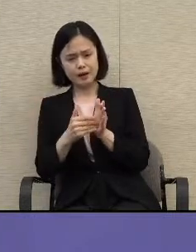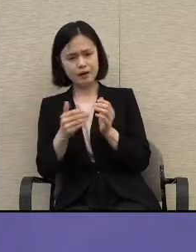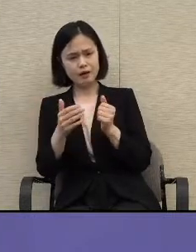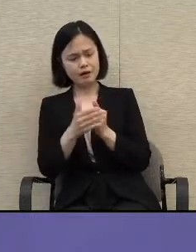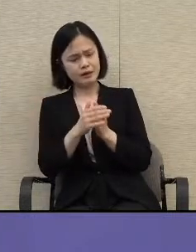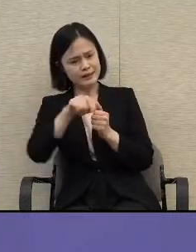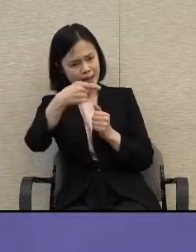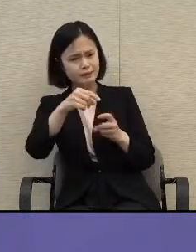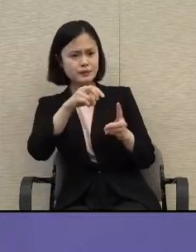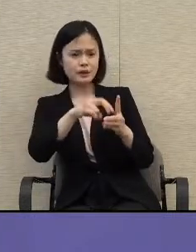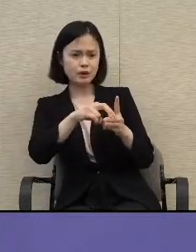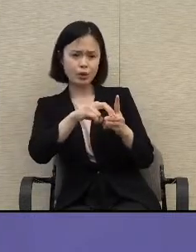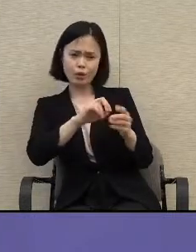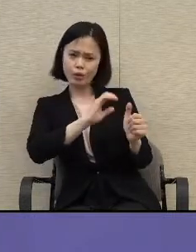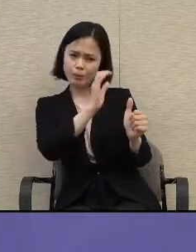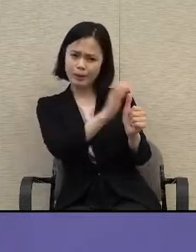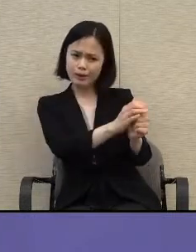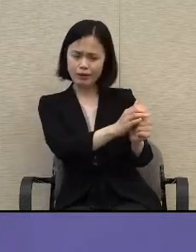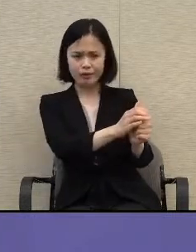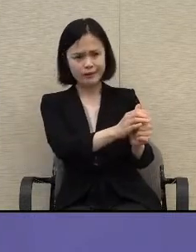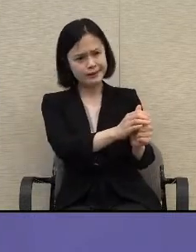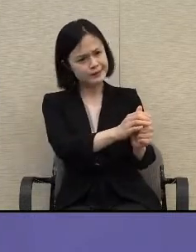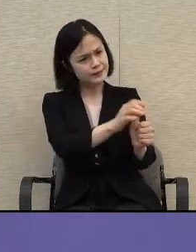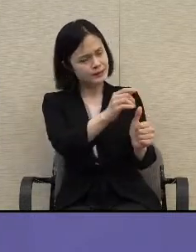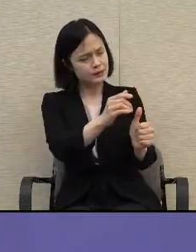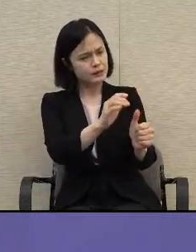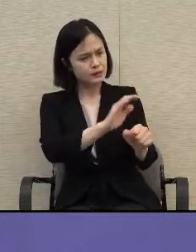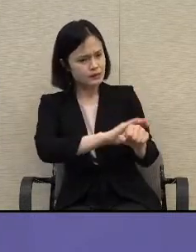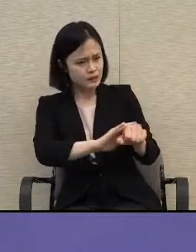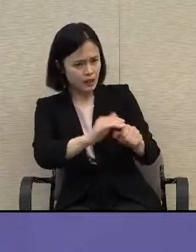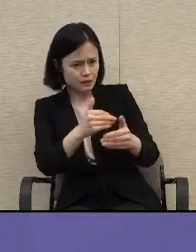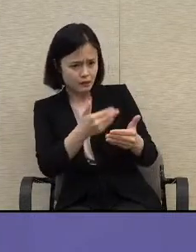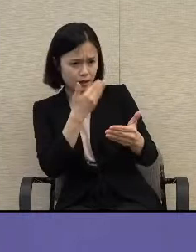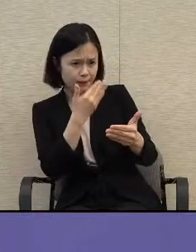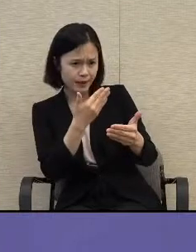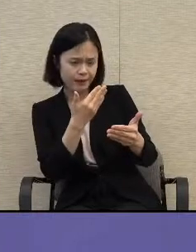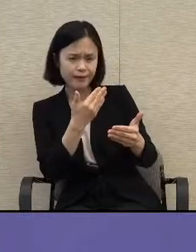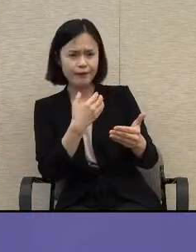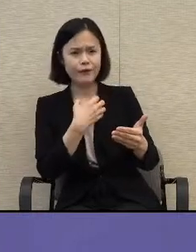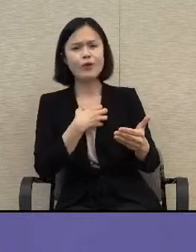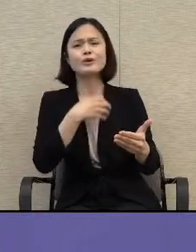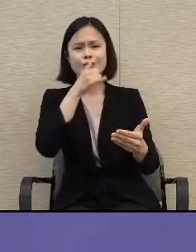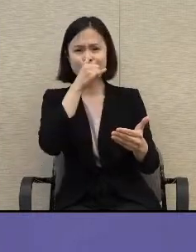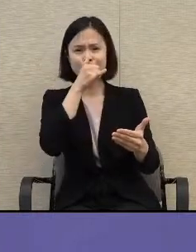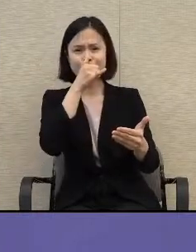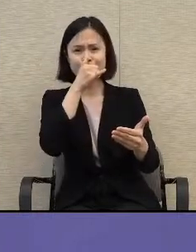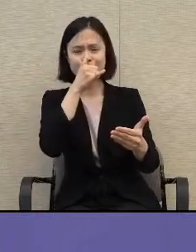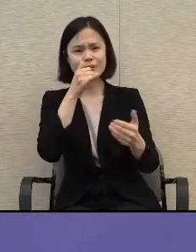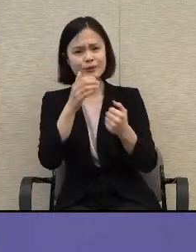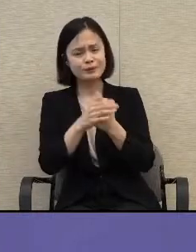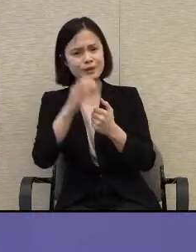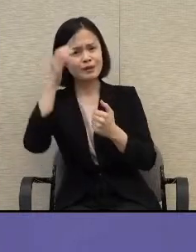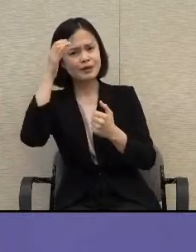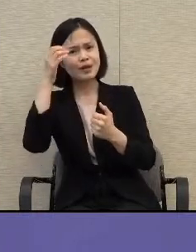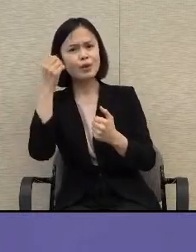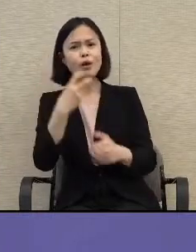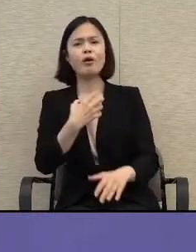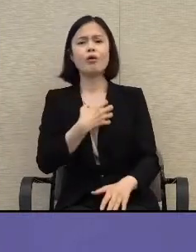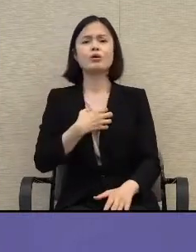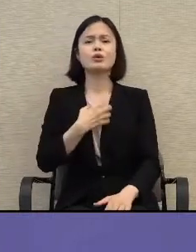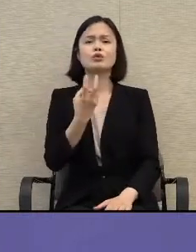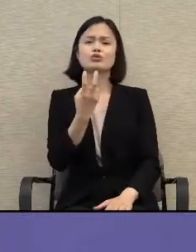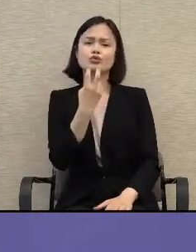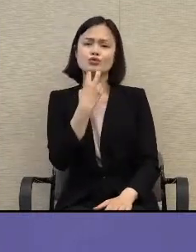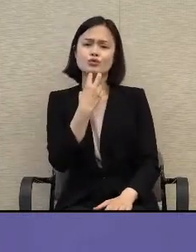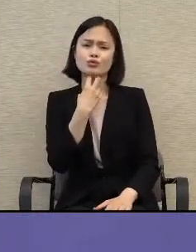거죠. 센터가 있음을 이미 이제 공공 서비스 전달 주체들은 인지하고 있고, 센터가 어떠한 상황에